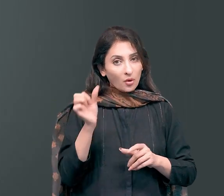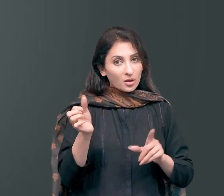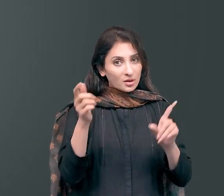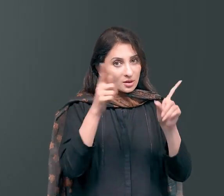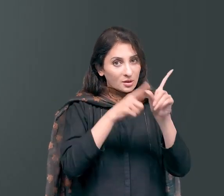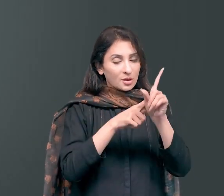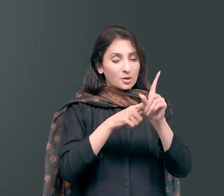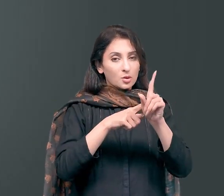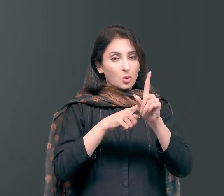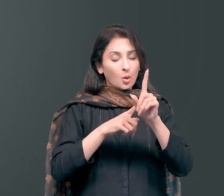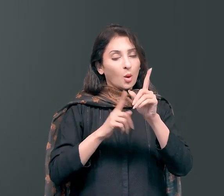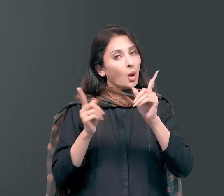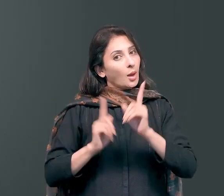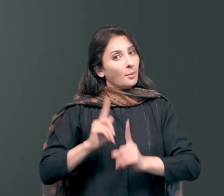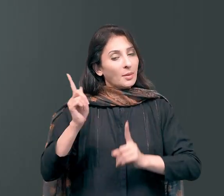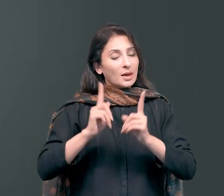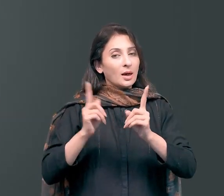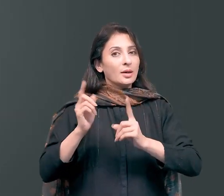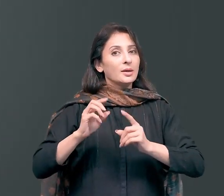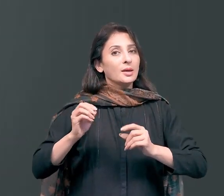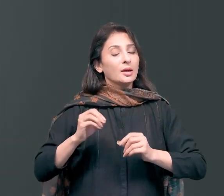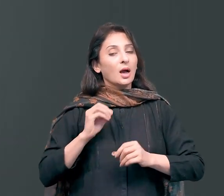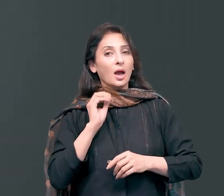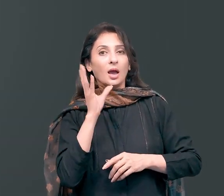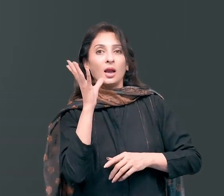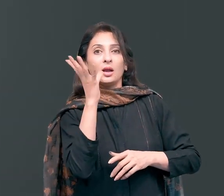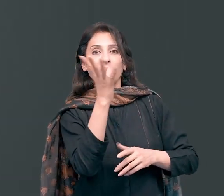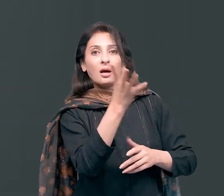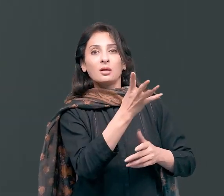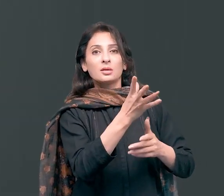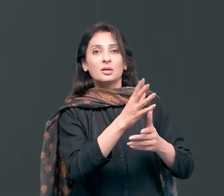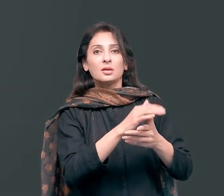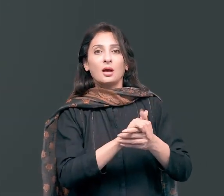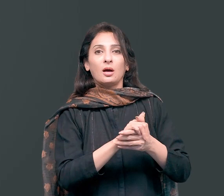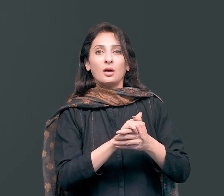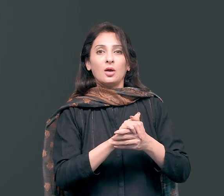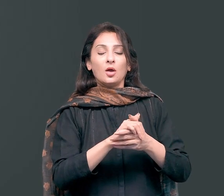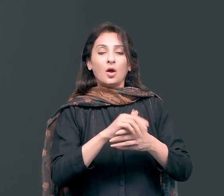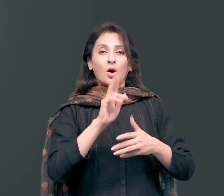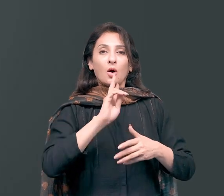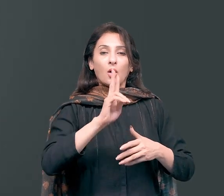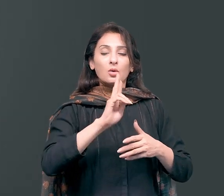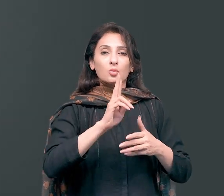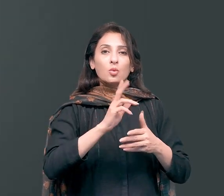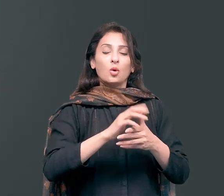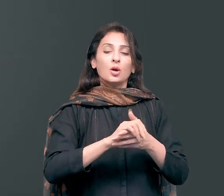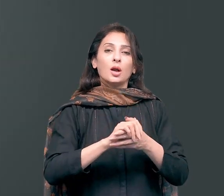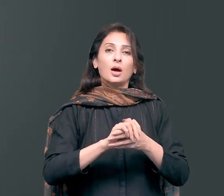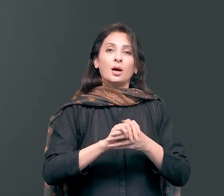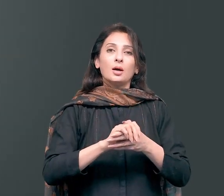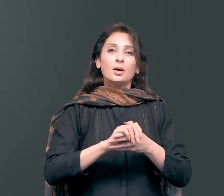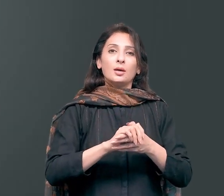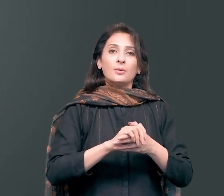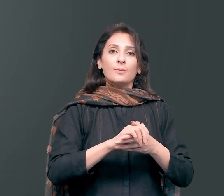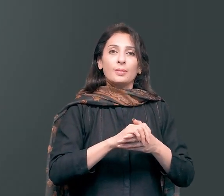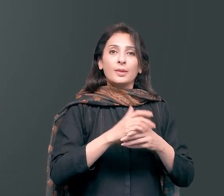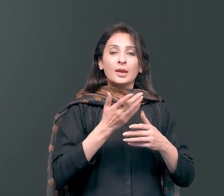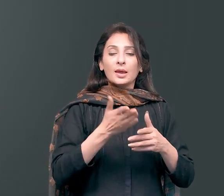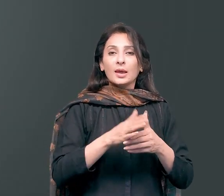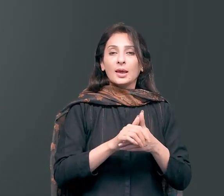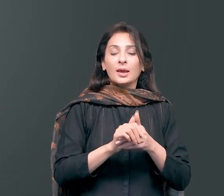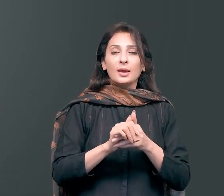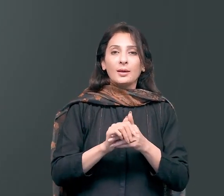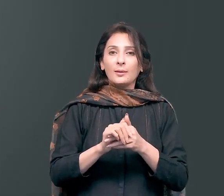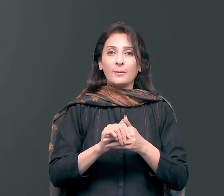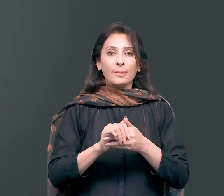1946 کو منایا گیا، اور عوام سے کہا گیا کہ پرامن طریقوں سے احتجاج کریں کانگریس کے خلاف، اور